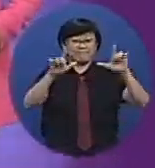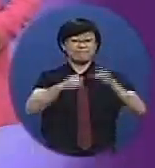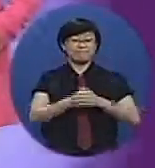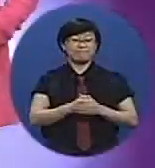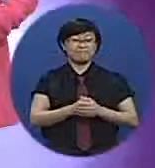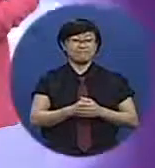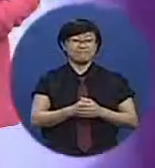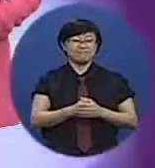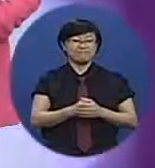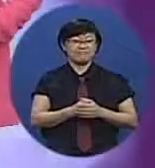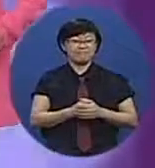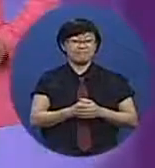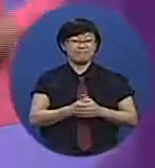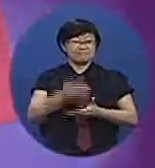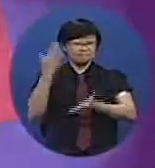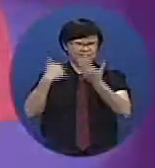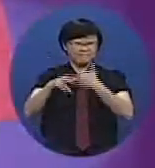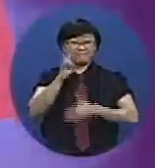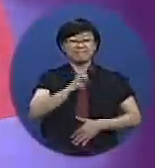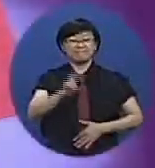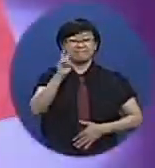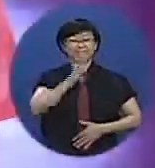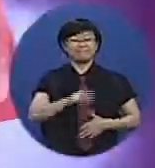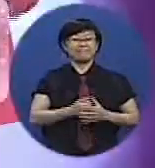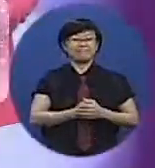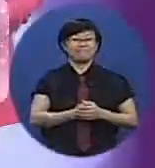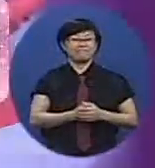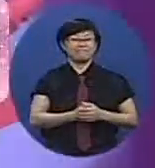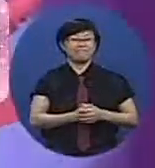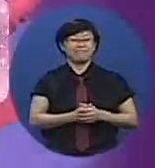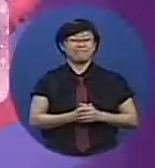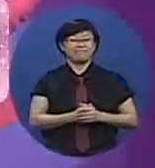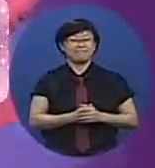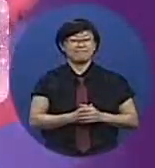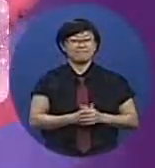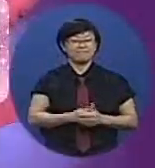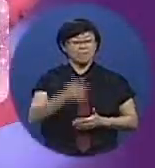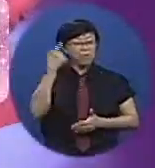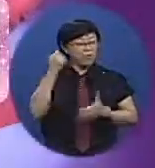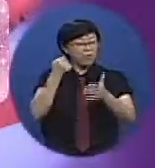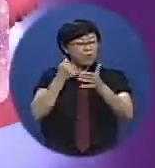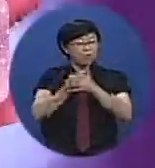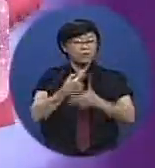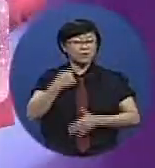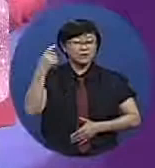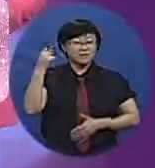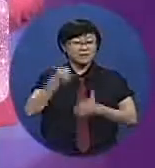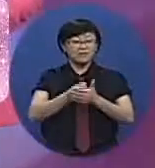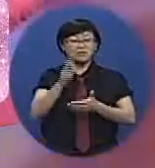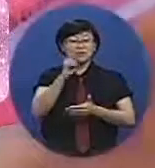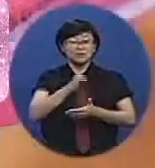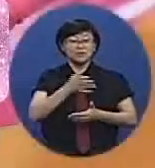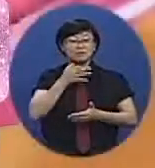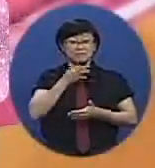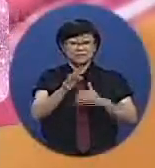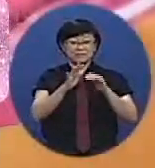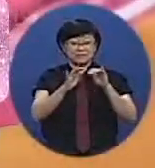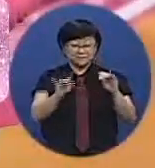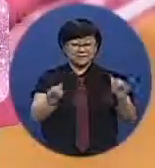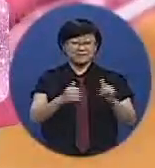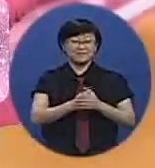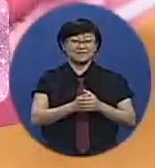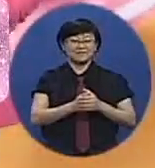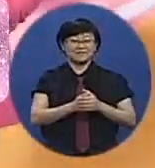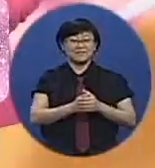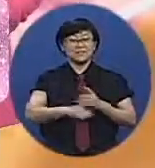날입니다. 네. 자, 불에 트로트! 특유의 허스키한 보이스로 인기를